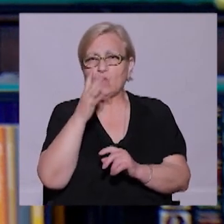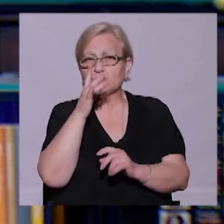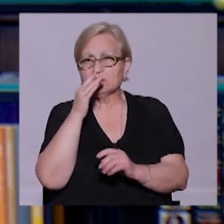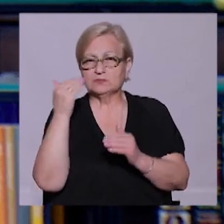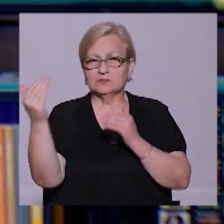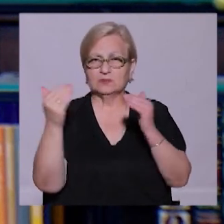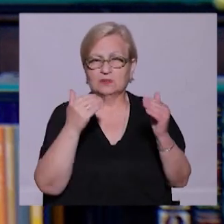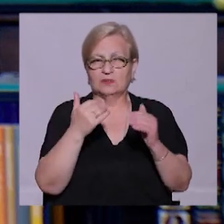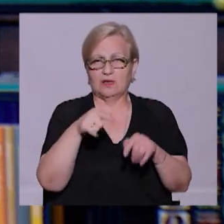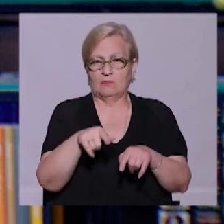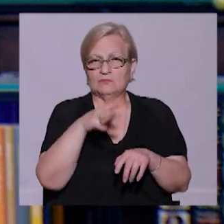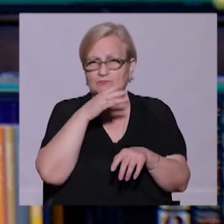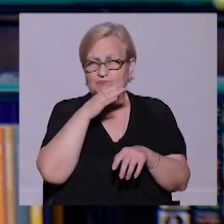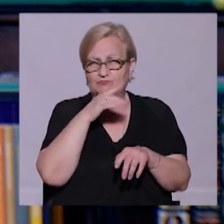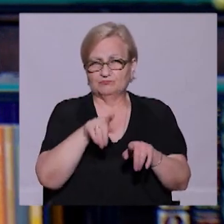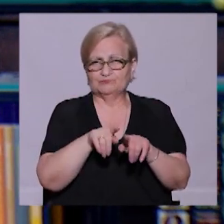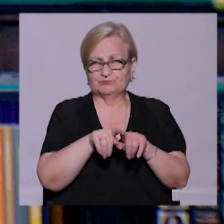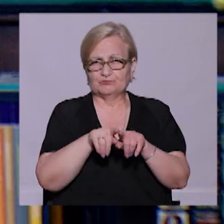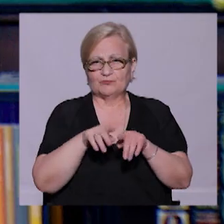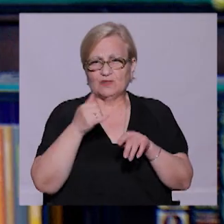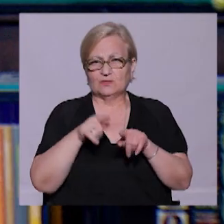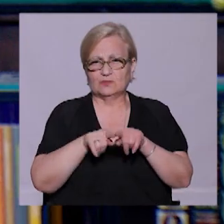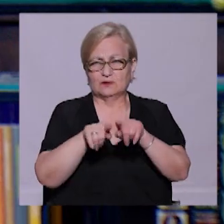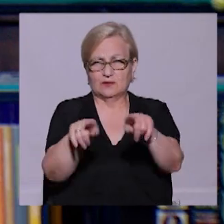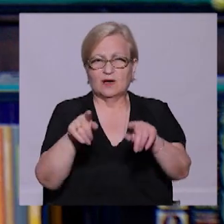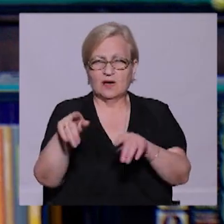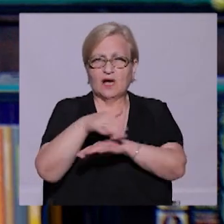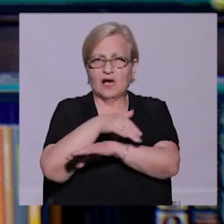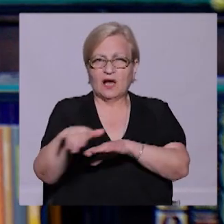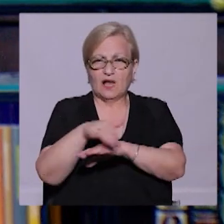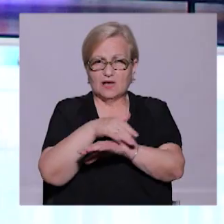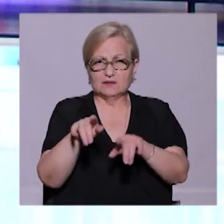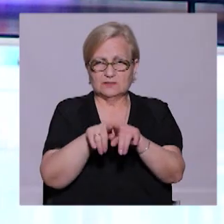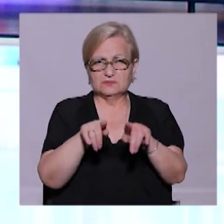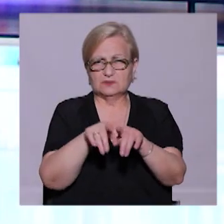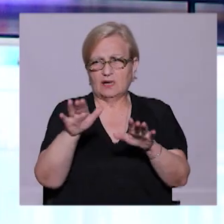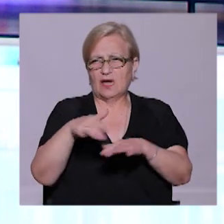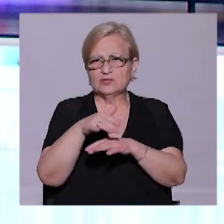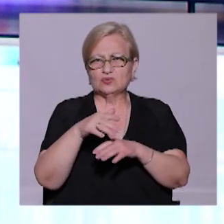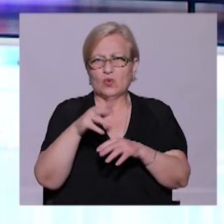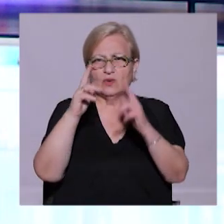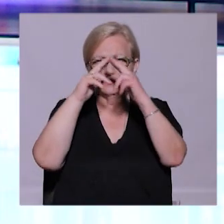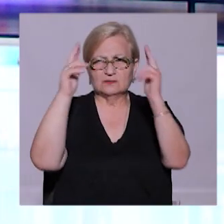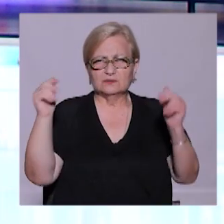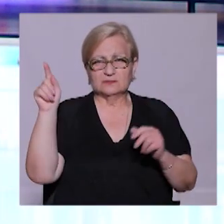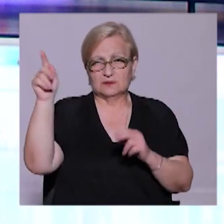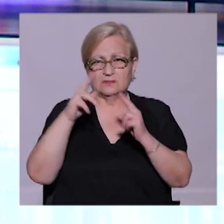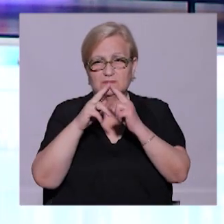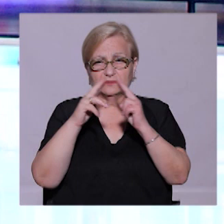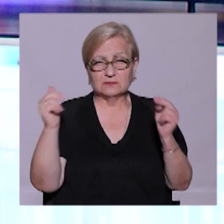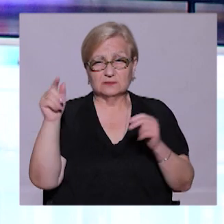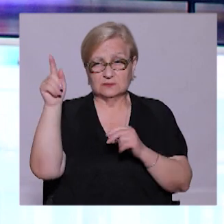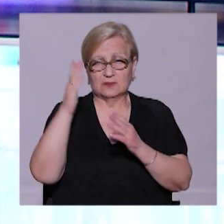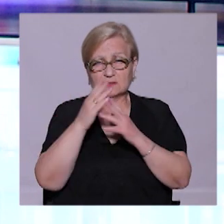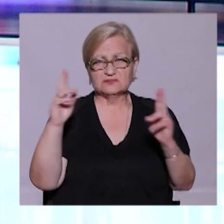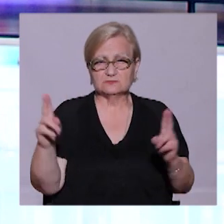ეპოქის გზაგასაყარზე, რომელსაც თავის თავად სვეტიცხოვლის ეზო წარმოადგენს და ამ მხრივ ძალიან ლამაზი პასაჟებია პროლოგშიც